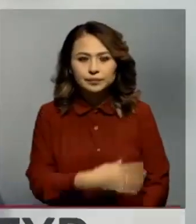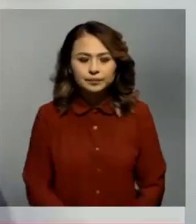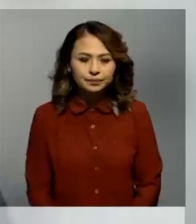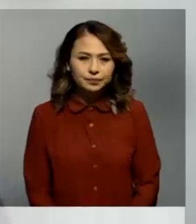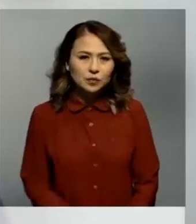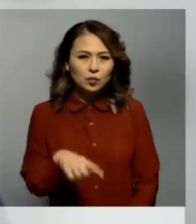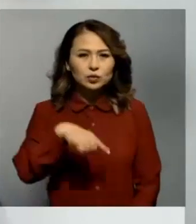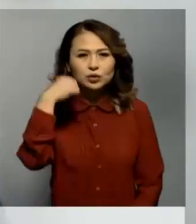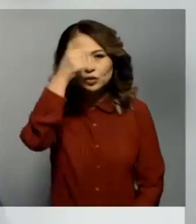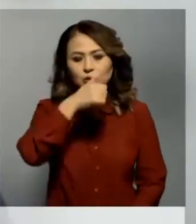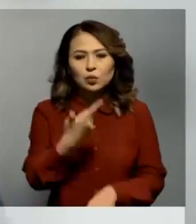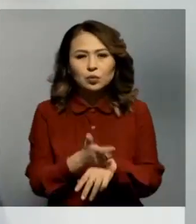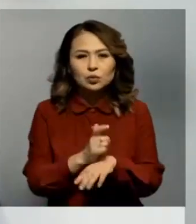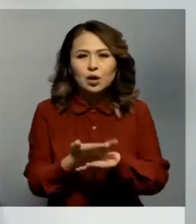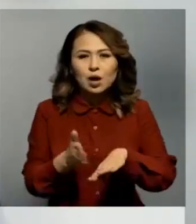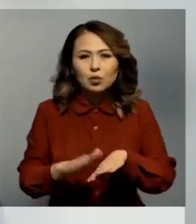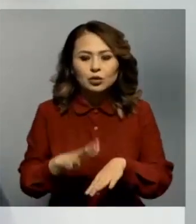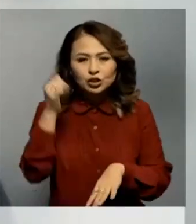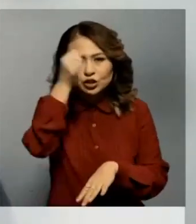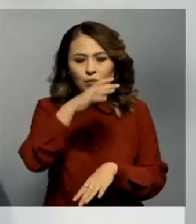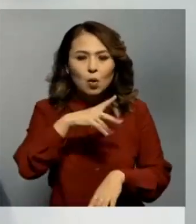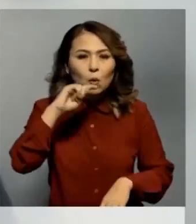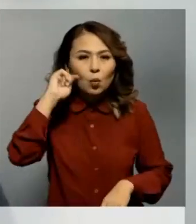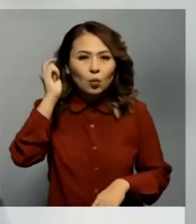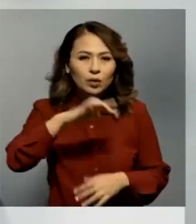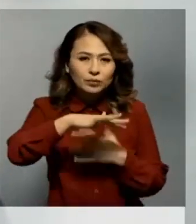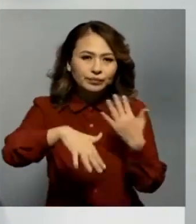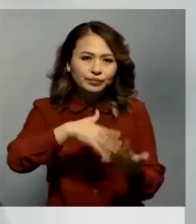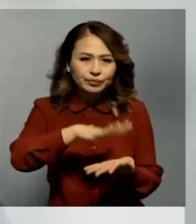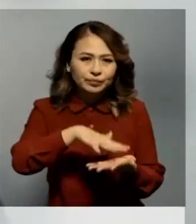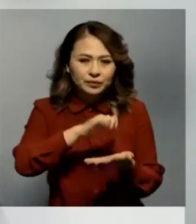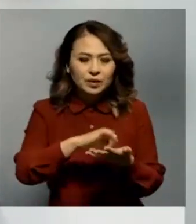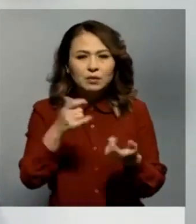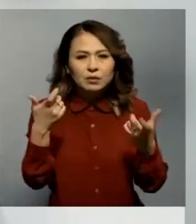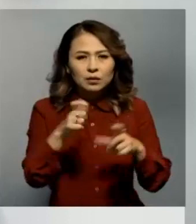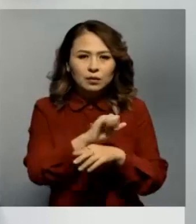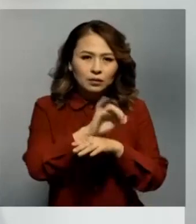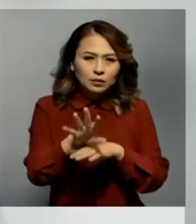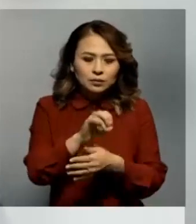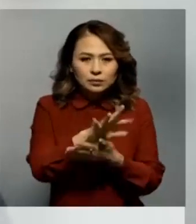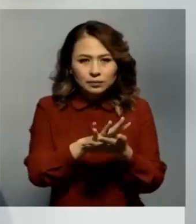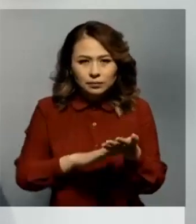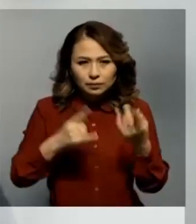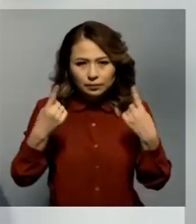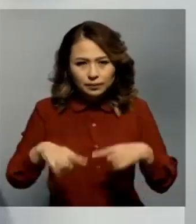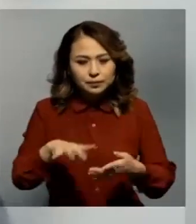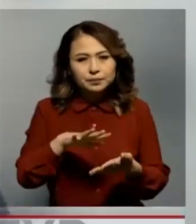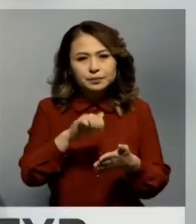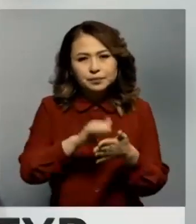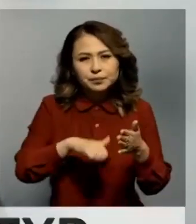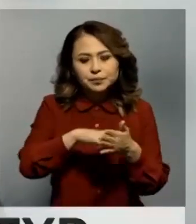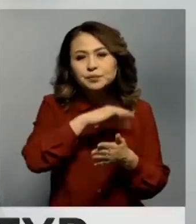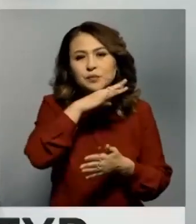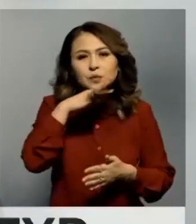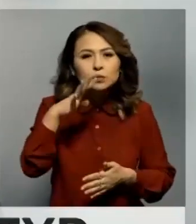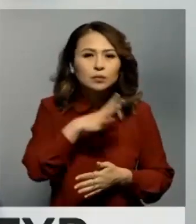Биыл тұтынушылар үшін ауыр жыл болды. Оған Украинадағы қарулы қақтығыс, коронавирус індеті сияқты әлі жалғасып келе жатқан дағдарыстар себеп. Мұның бәрі